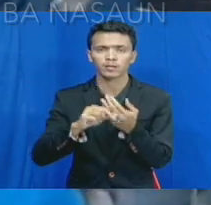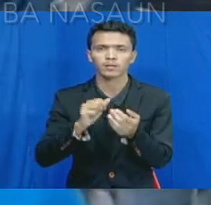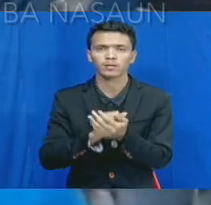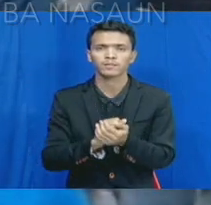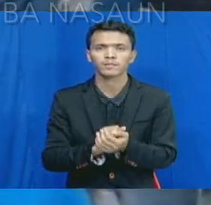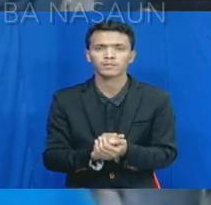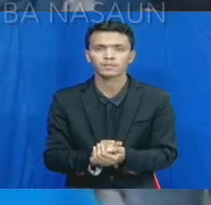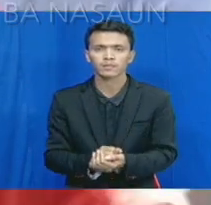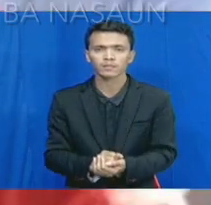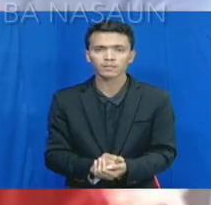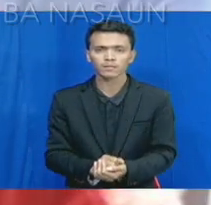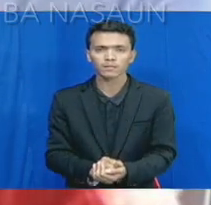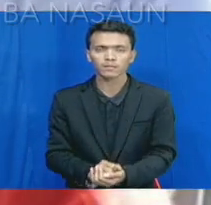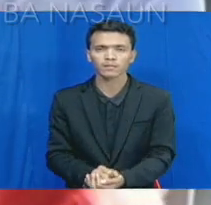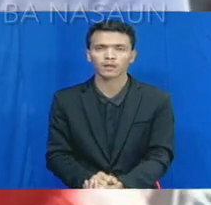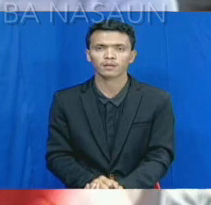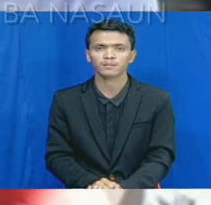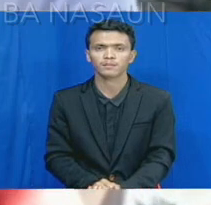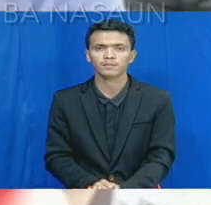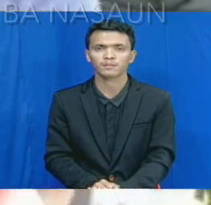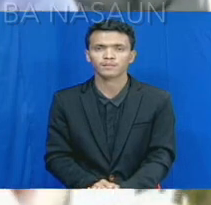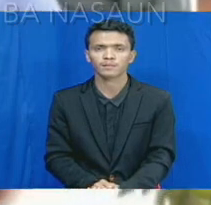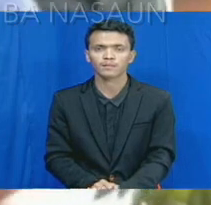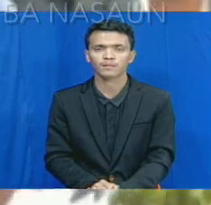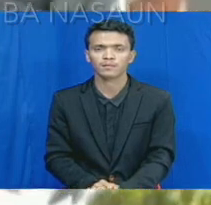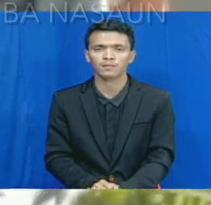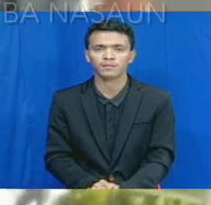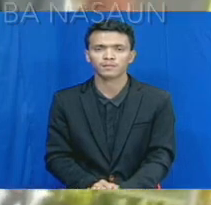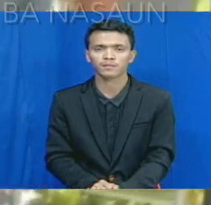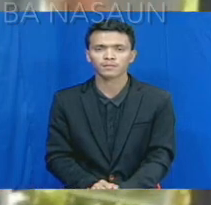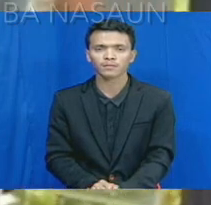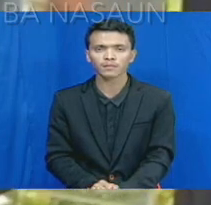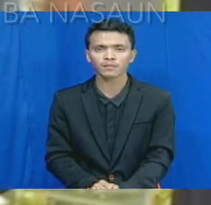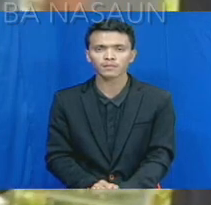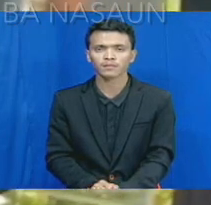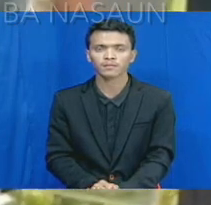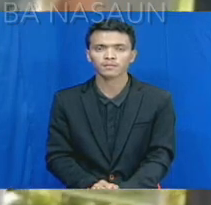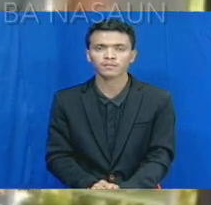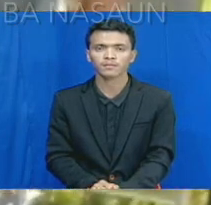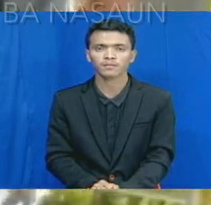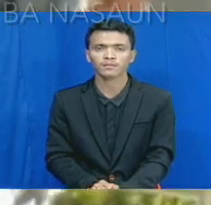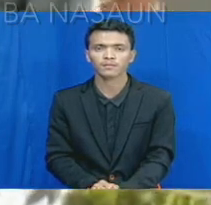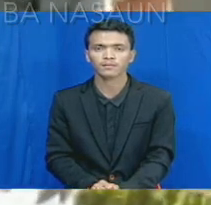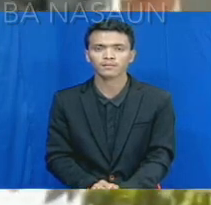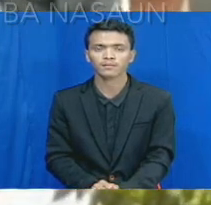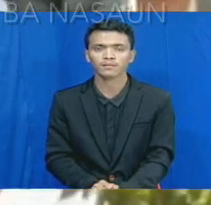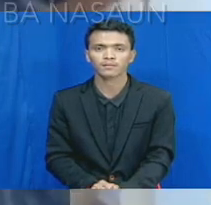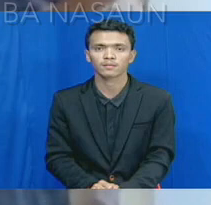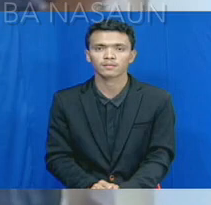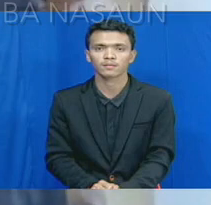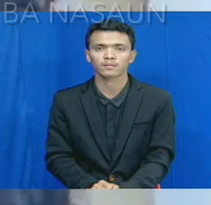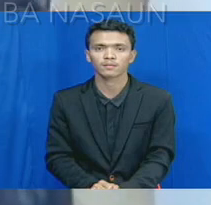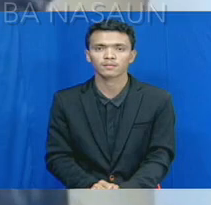Ketarahei, EBF Kokoa, EBF Sinlelo, EBF Sinlelo, EBF Talimoro,